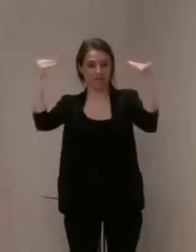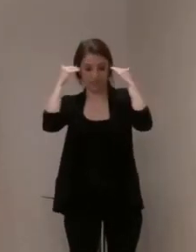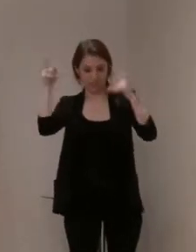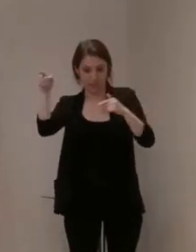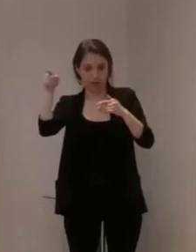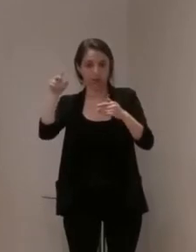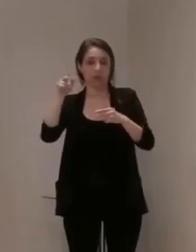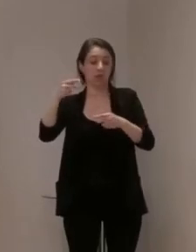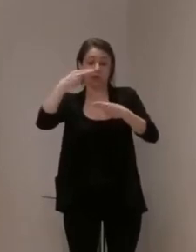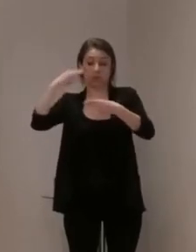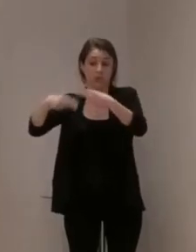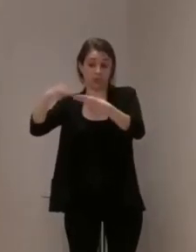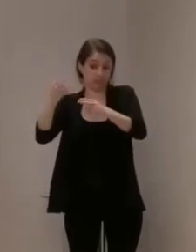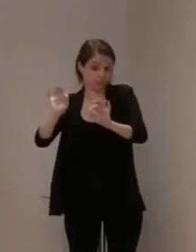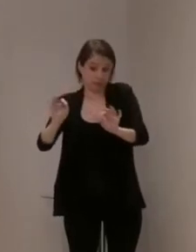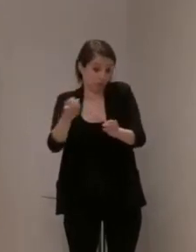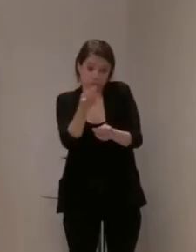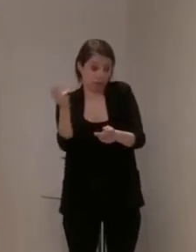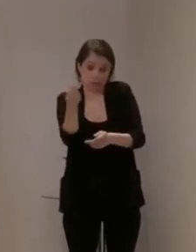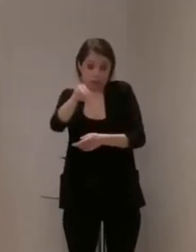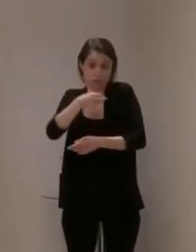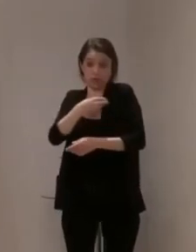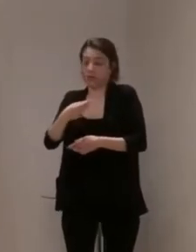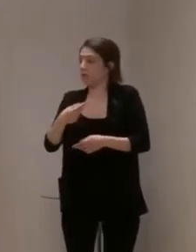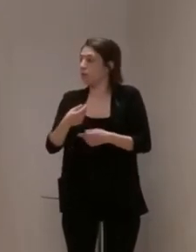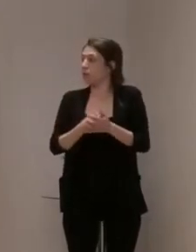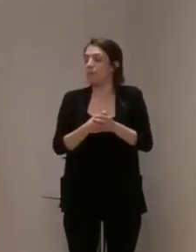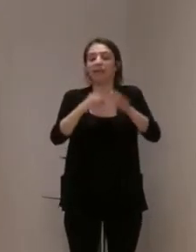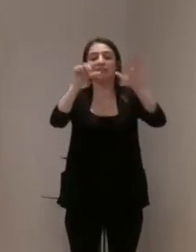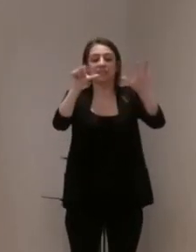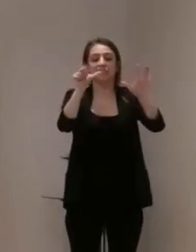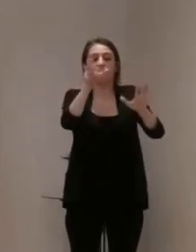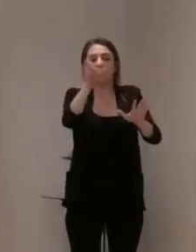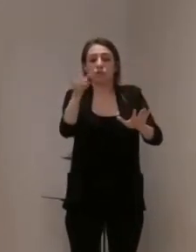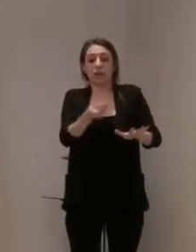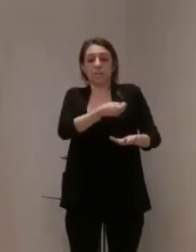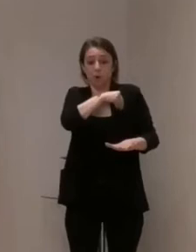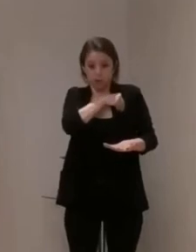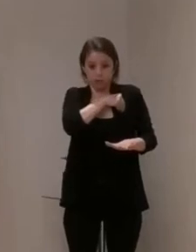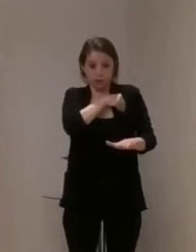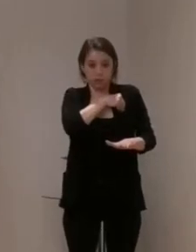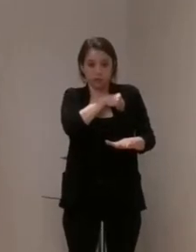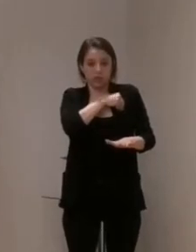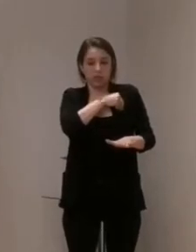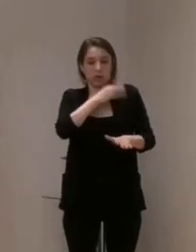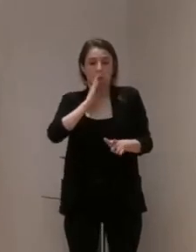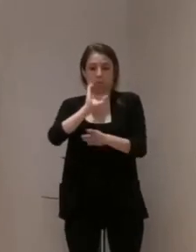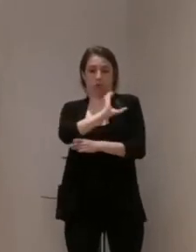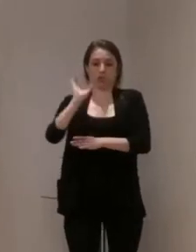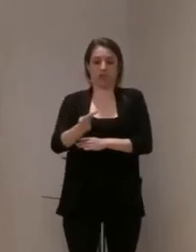i un taxista, Fermín Monasterio. Es demanaven 6 penes de mort i quasi 800 anys de